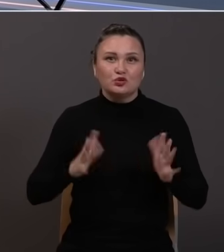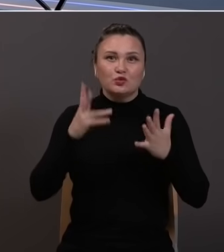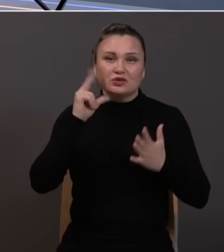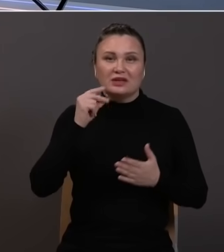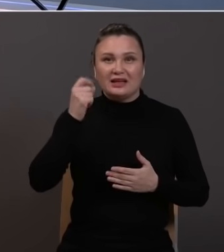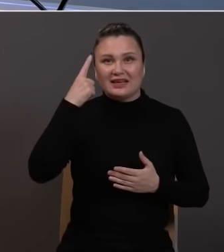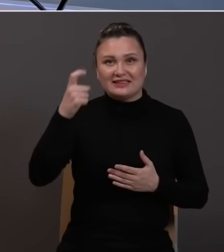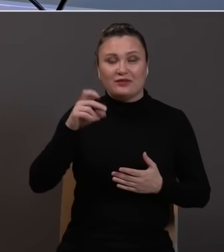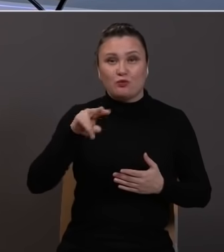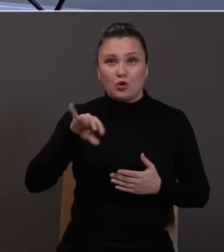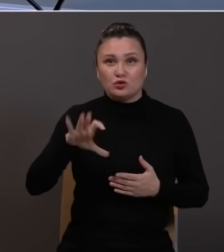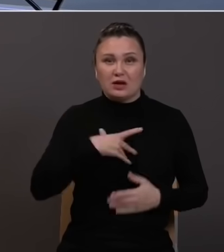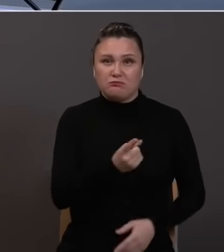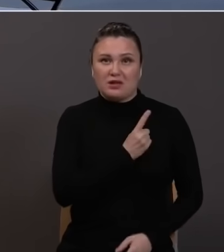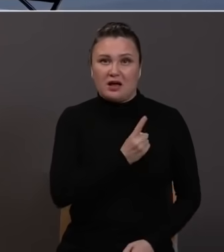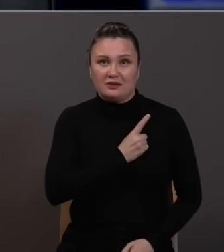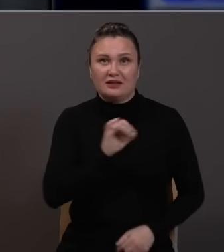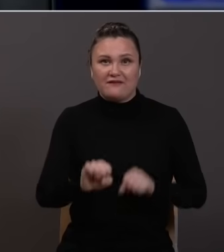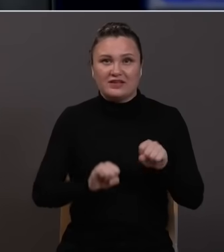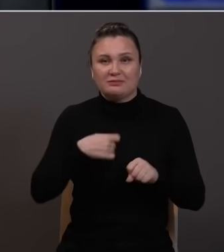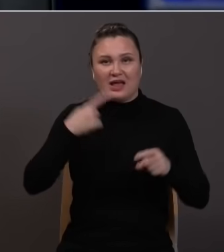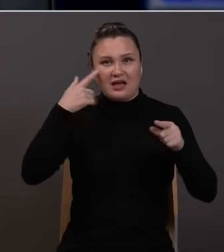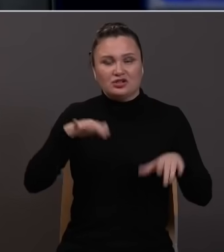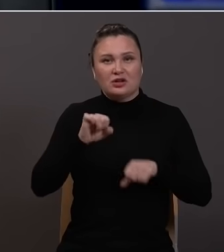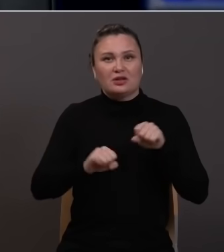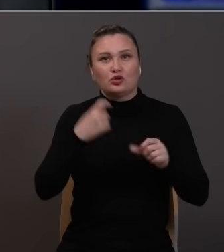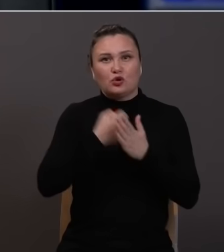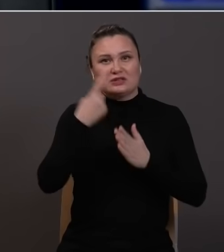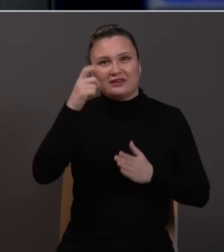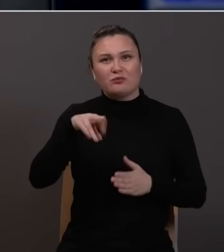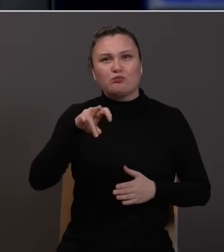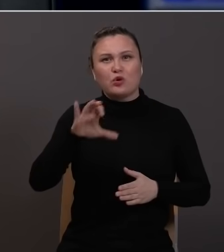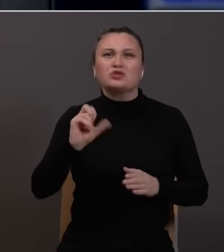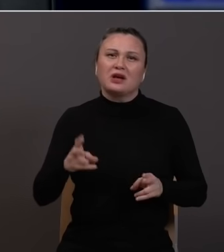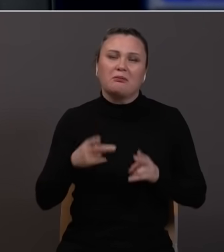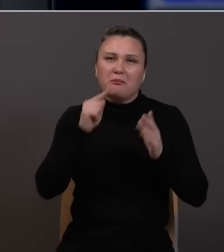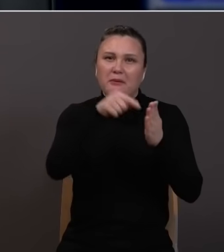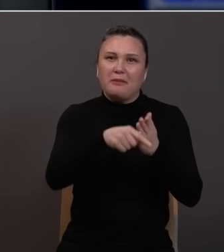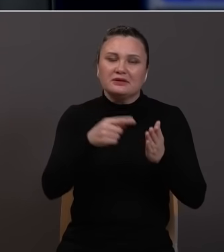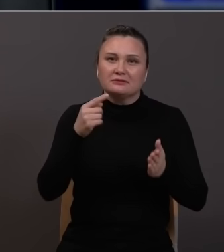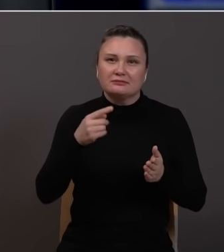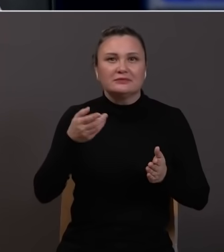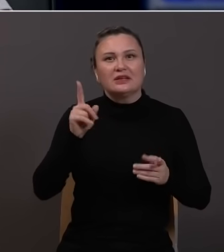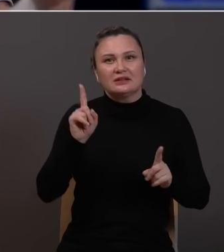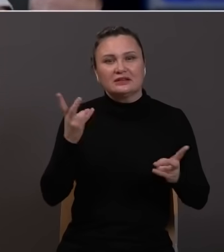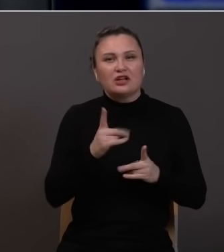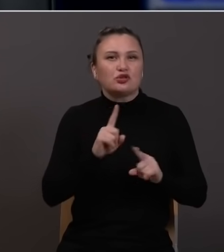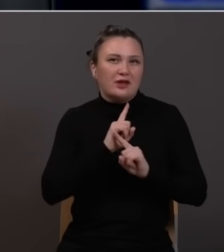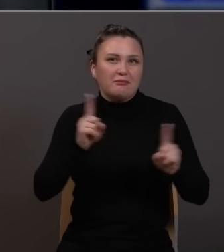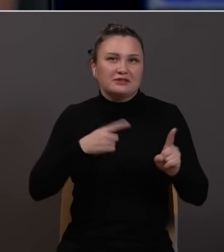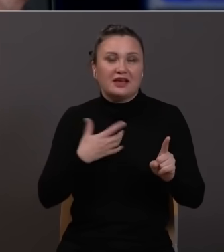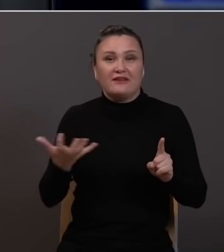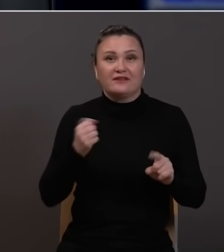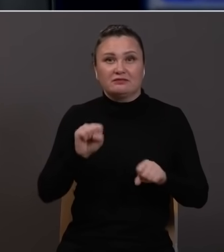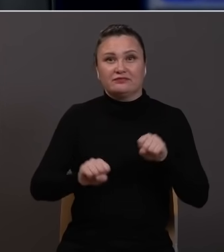когда на Северном полюсе я был один на велосипеде. То есть я решил добраться до Северного полюса и думаю, как же добраться до Северного полюса? Думаю, надо что-то такое необычное. И я